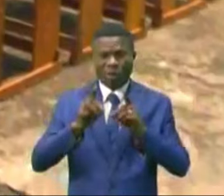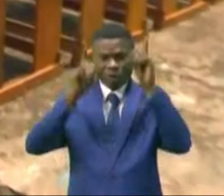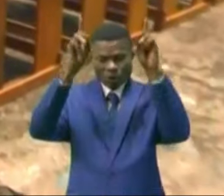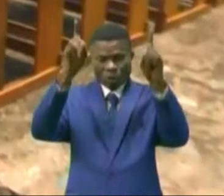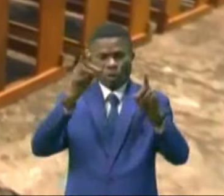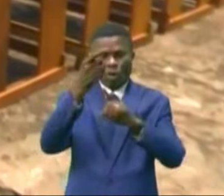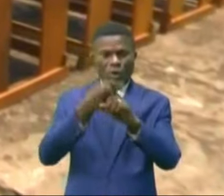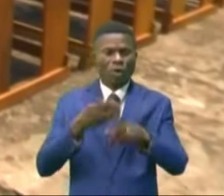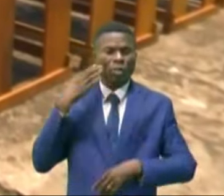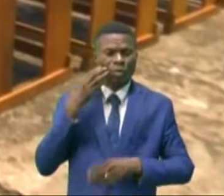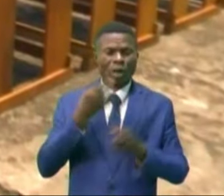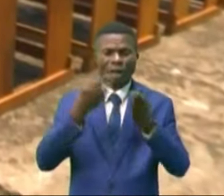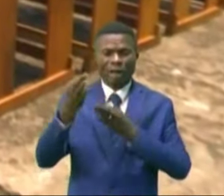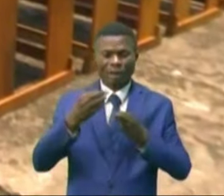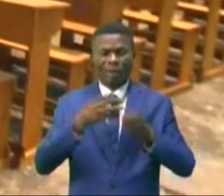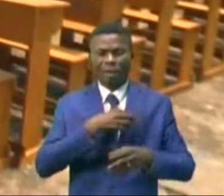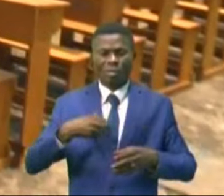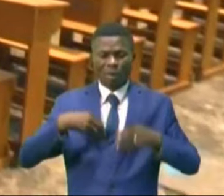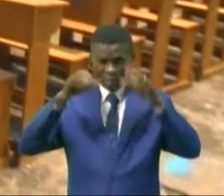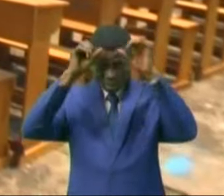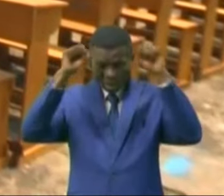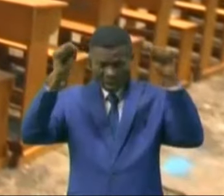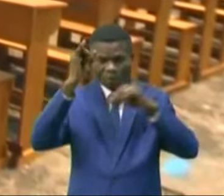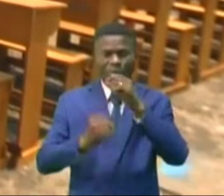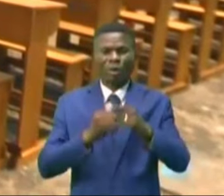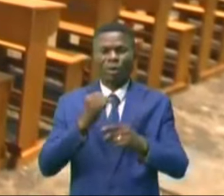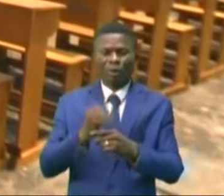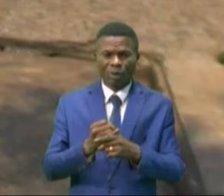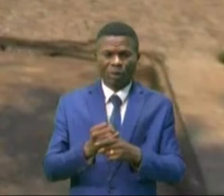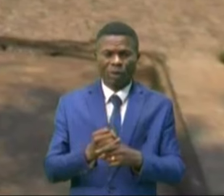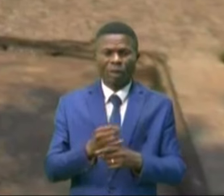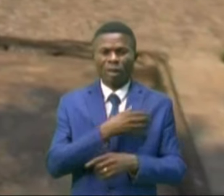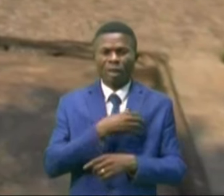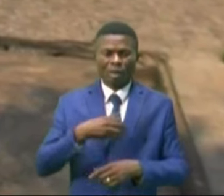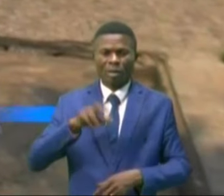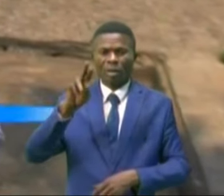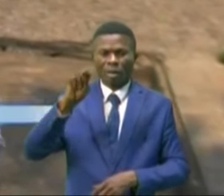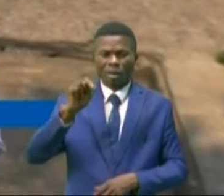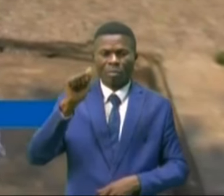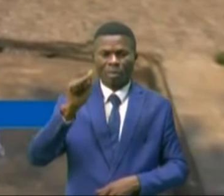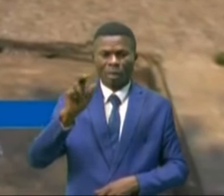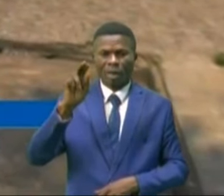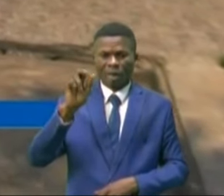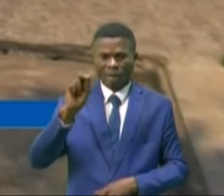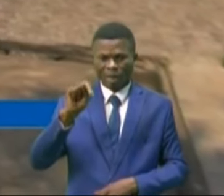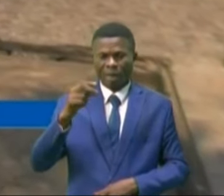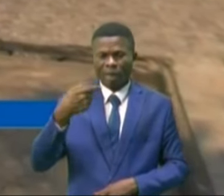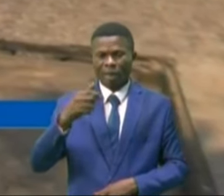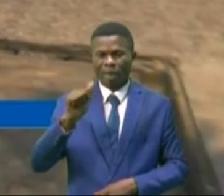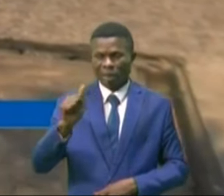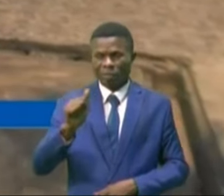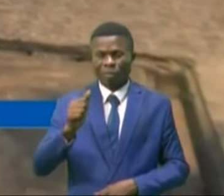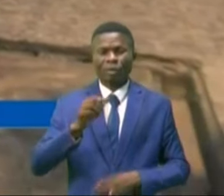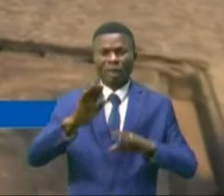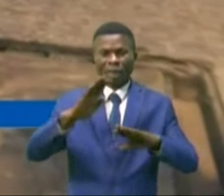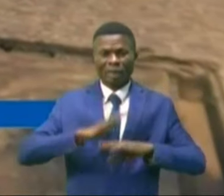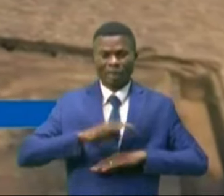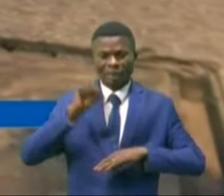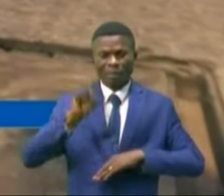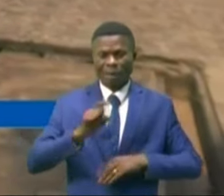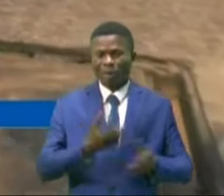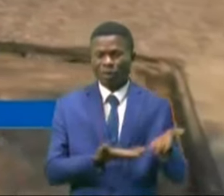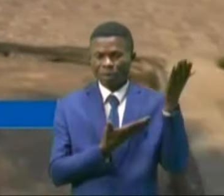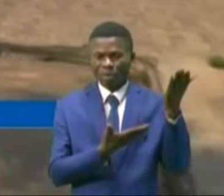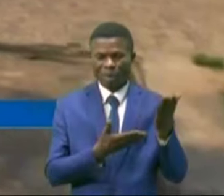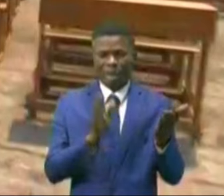mai, comme l'explique sa présidente internationale, Constance Mananga Lelo. Pour répondre à ces besoins cruciaux du